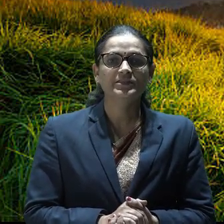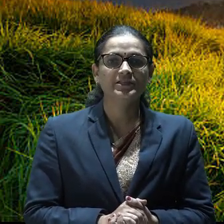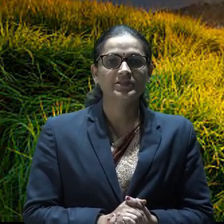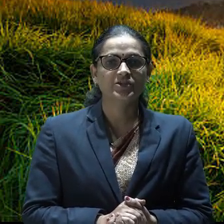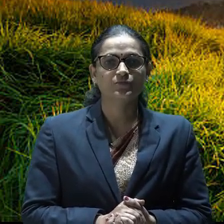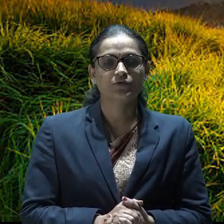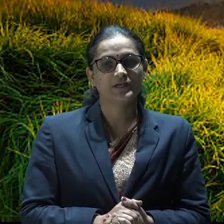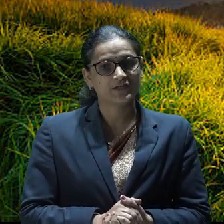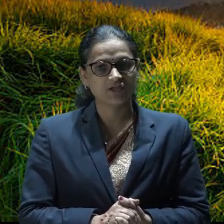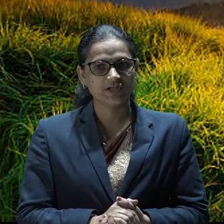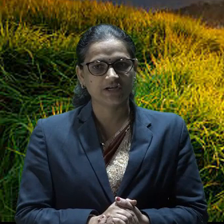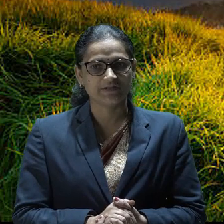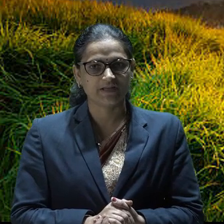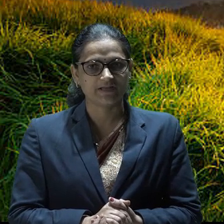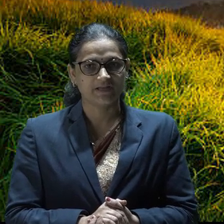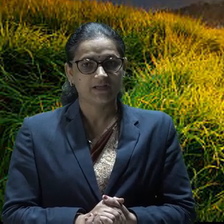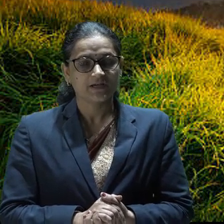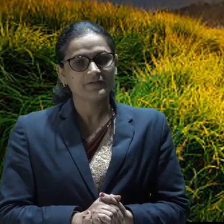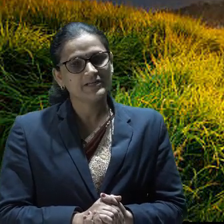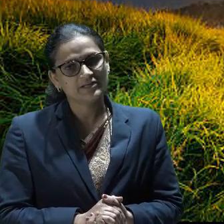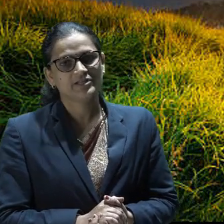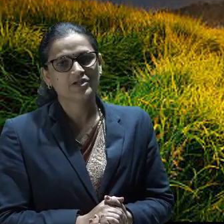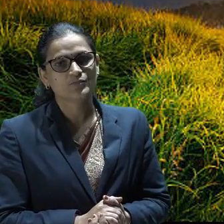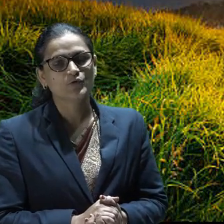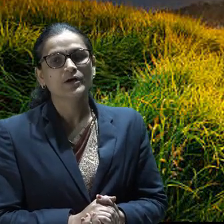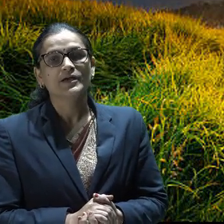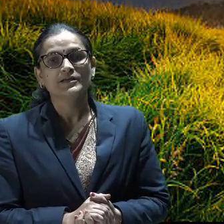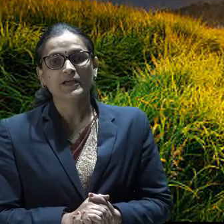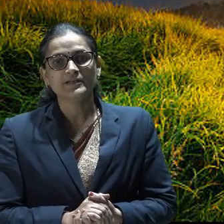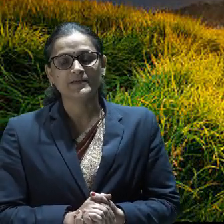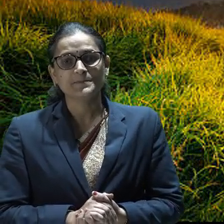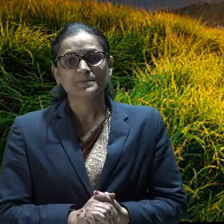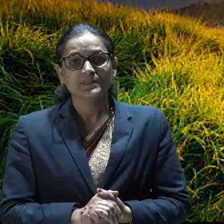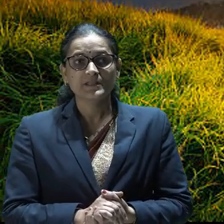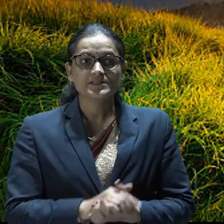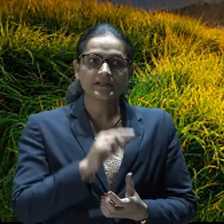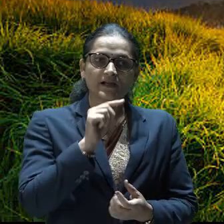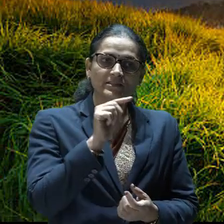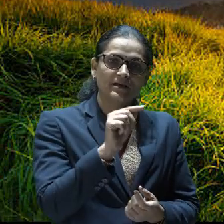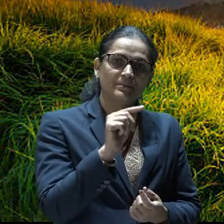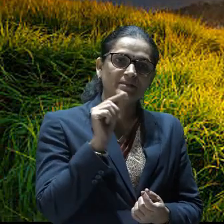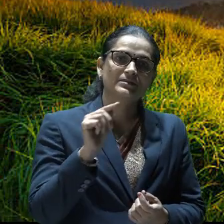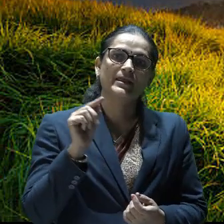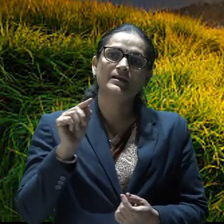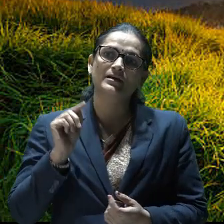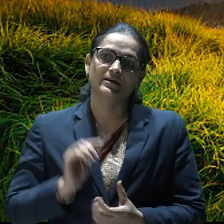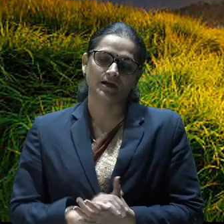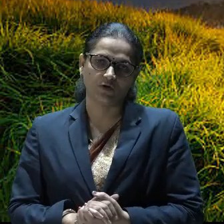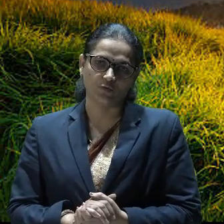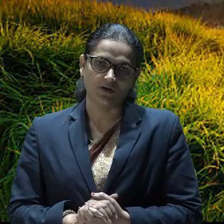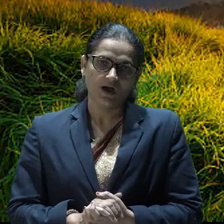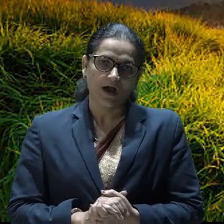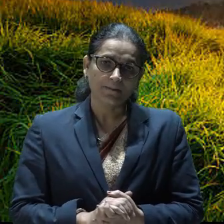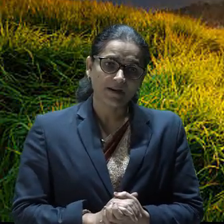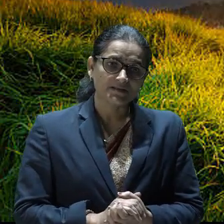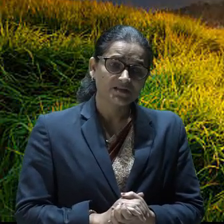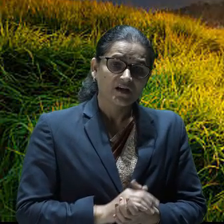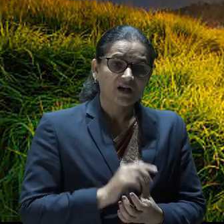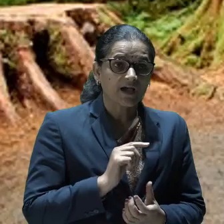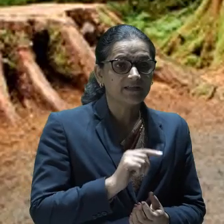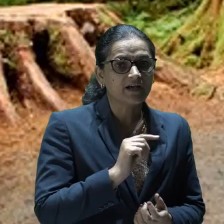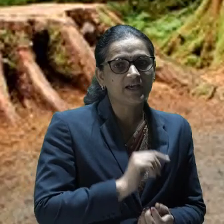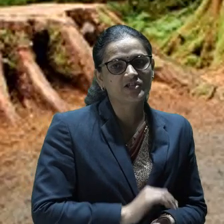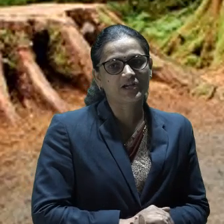कवी नितीन देशमुख यांची ही कविता आहे। कवी नितीन देशमुख यांनी निसर्गातील प्रत्येक घटकाकडून